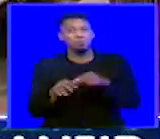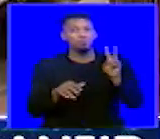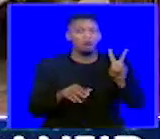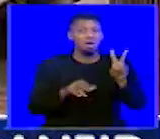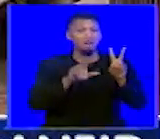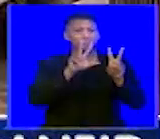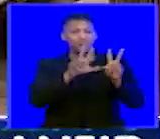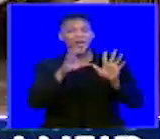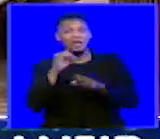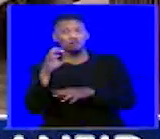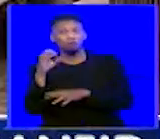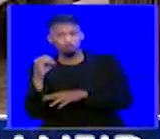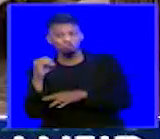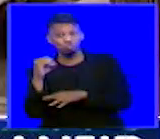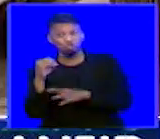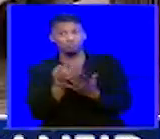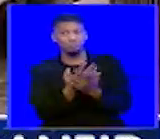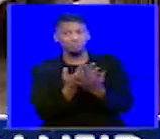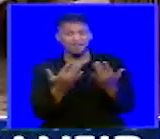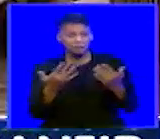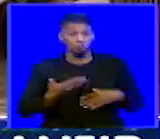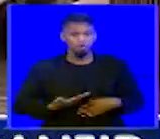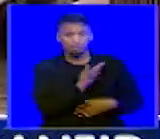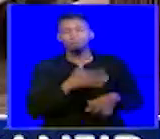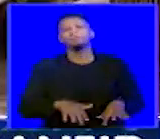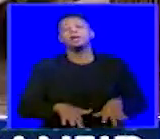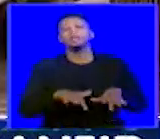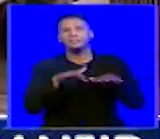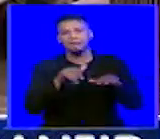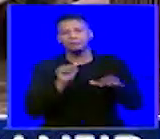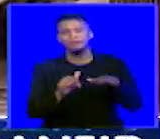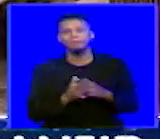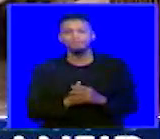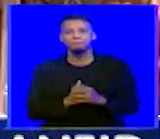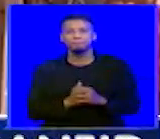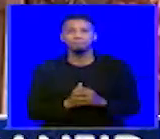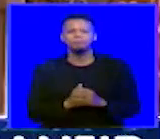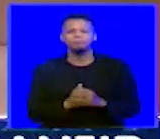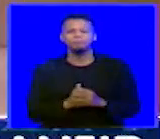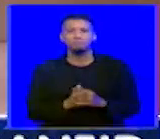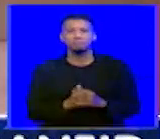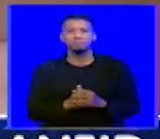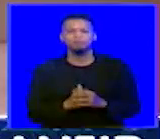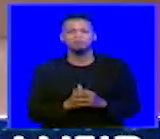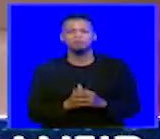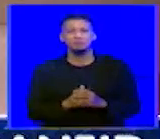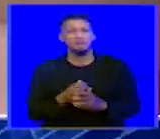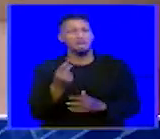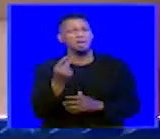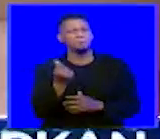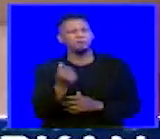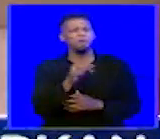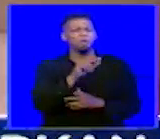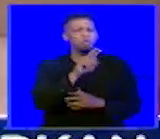Kelurahan Kampung Melayu terdampak banjir. Dan hanya sekitar 220 kepala keluarga yang memilih untuk mengungsi. Dan Kelurahan